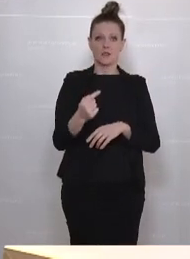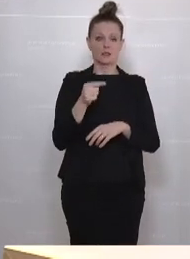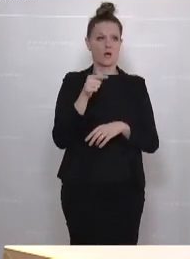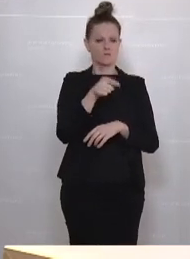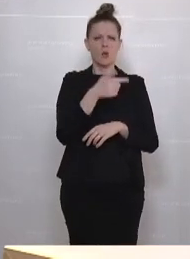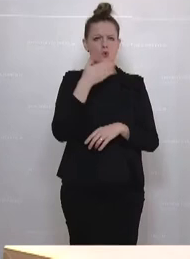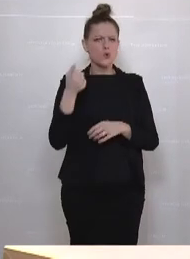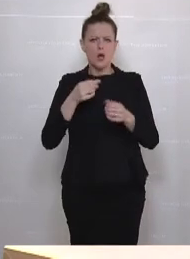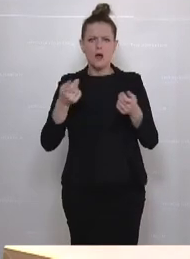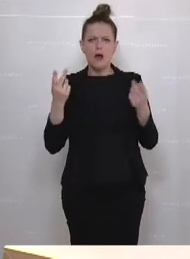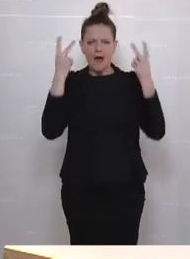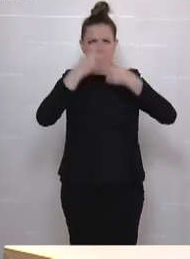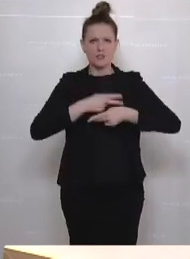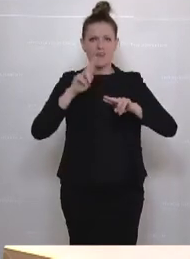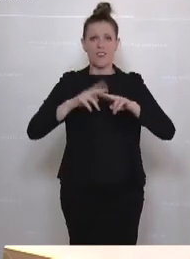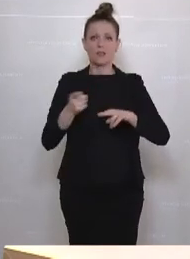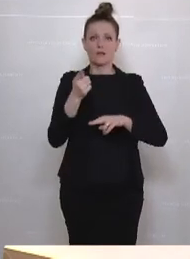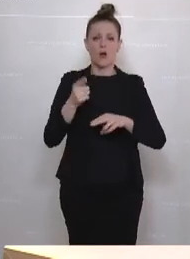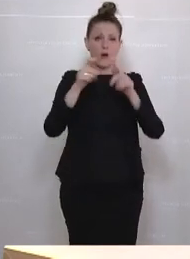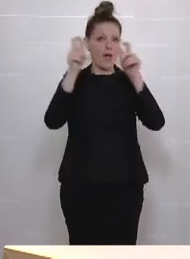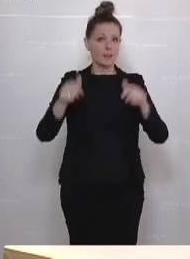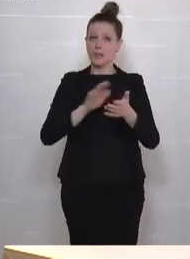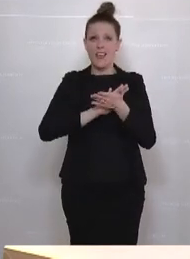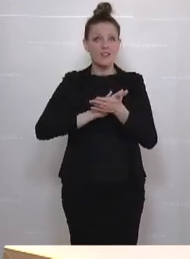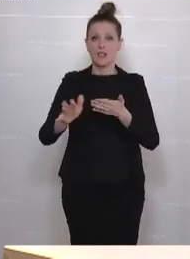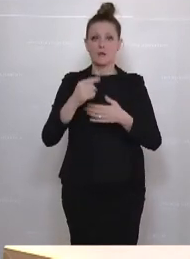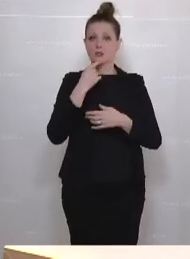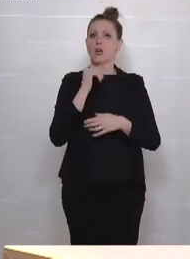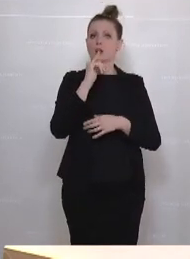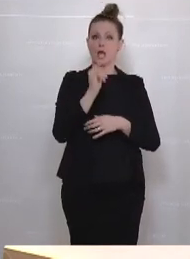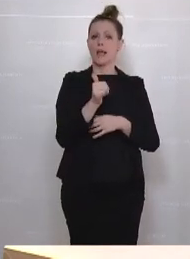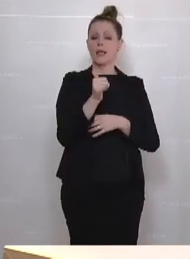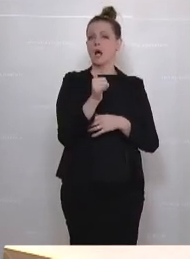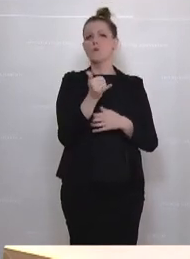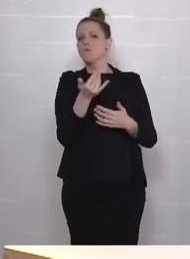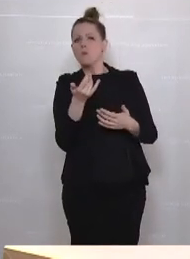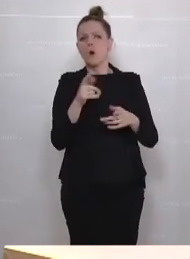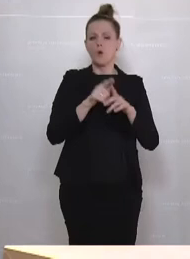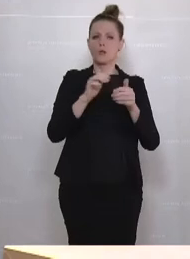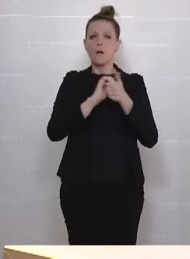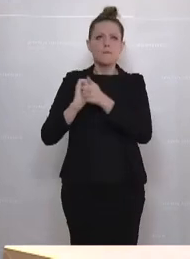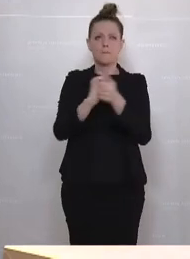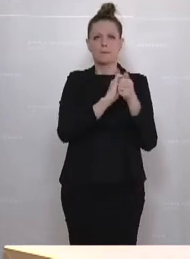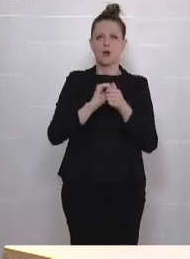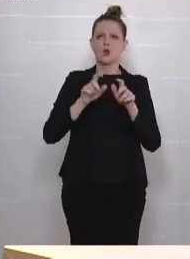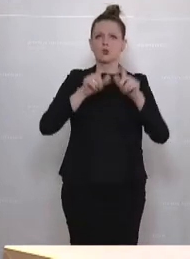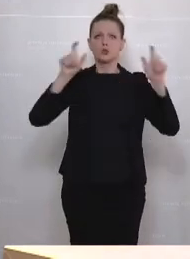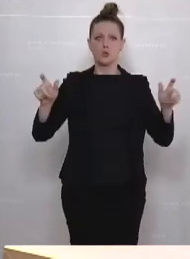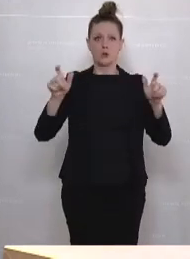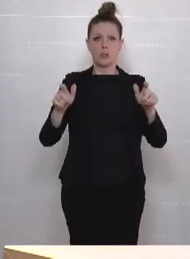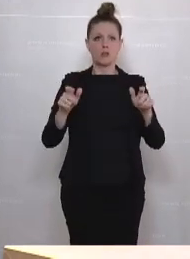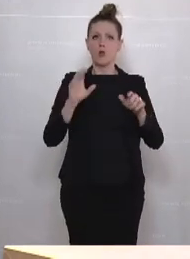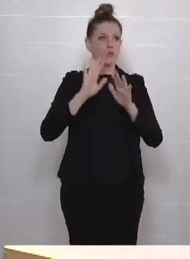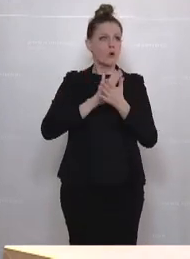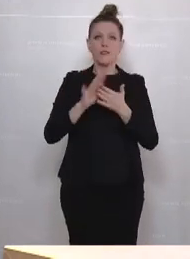zustimmen wird, wenn es zu einer Dauereinrichtung werden würde oder wenn es zu einer Vergemeinschaftung der Schulden kommt. Meine Warnungen wurden von